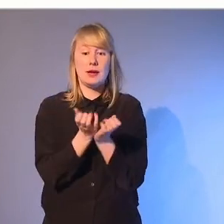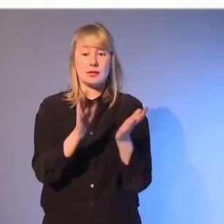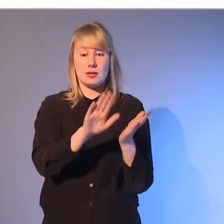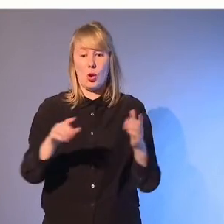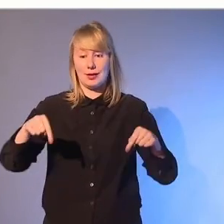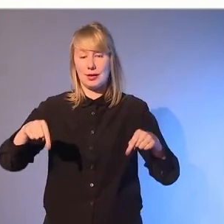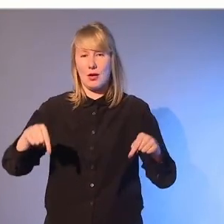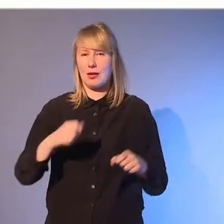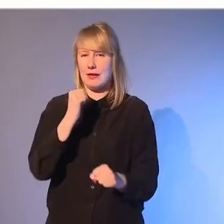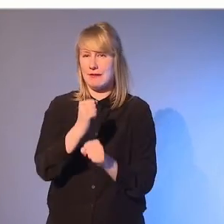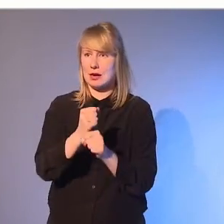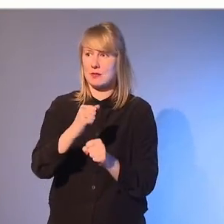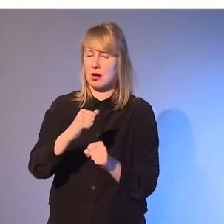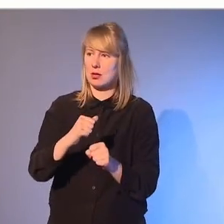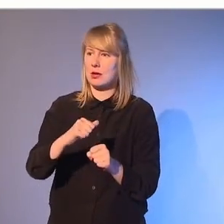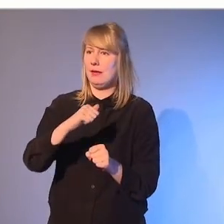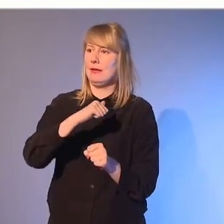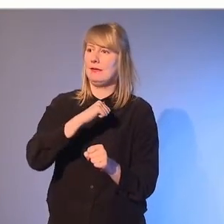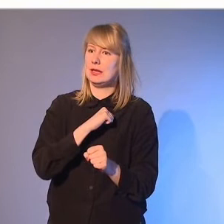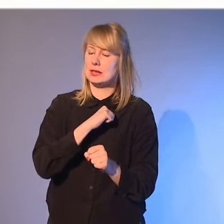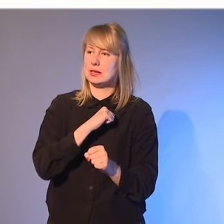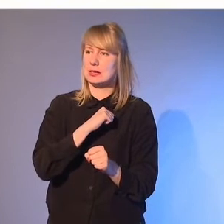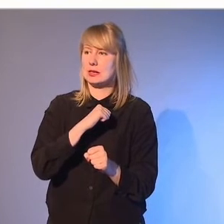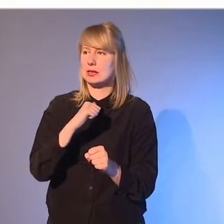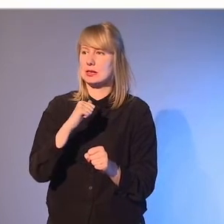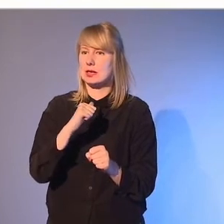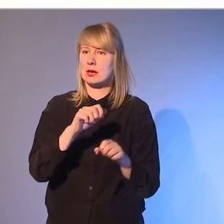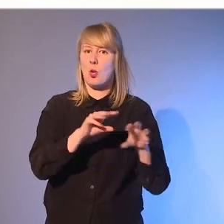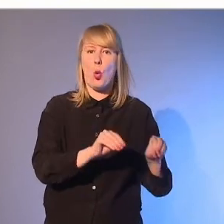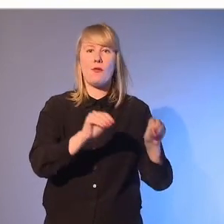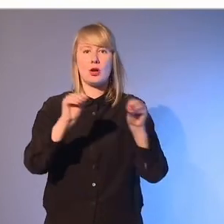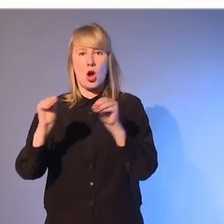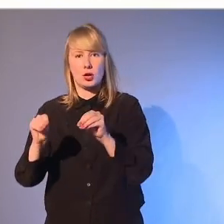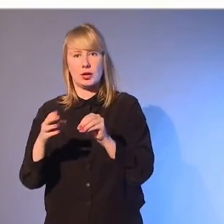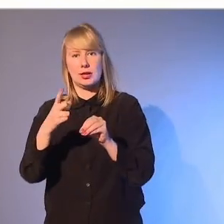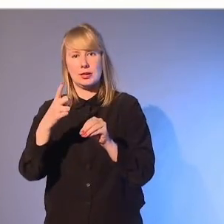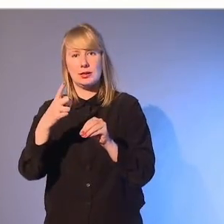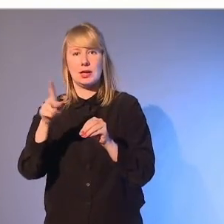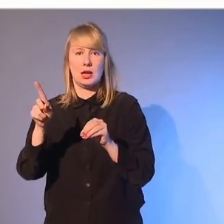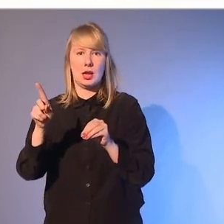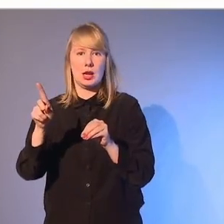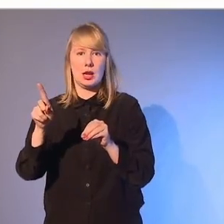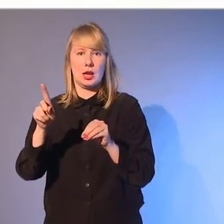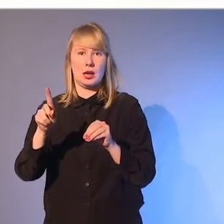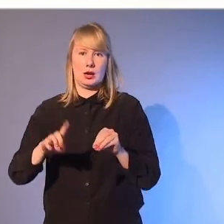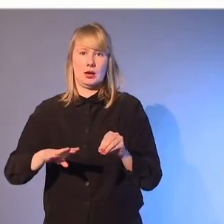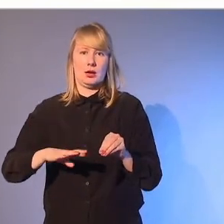dag, i hvert fall når de kommer i overgangs mot